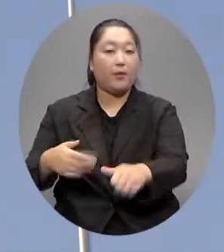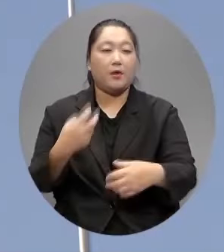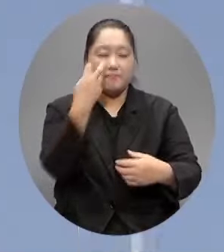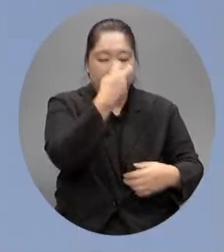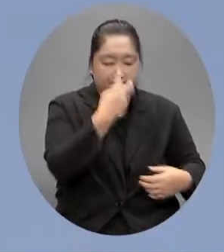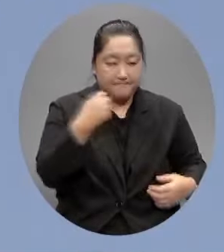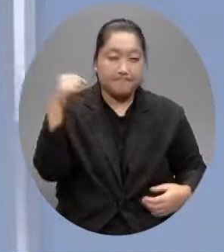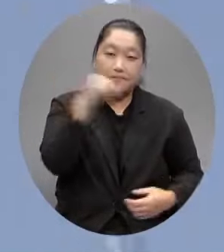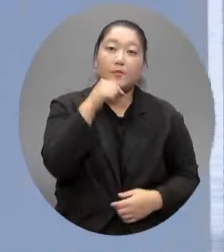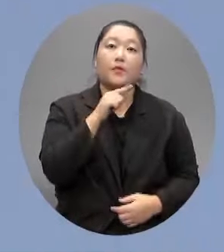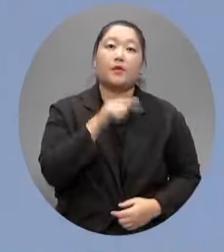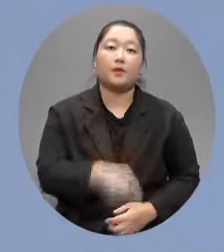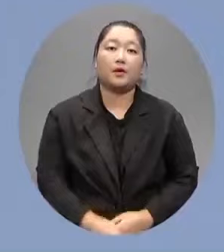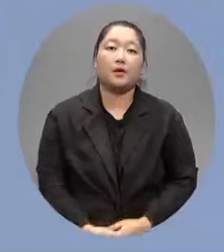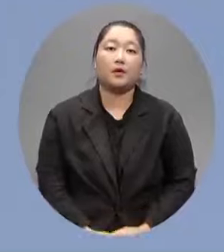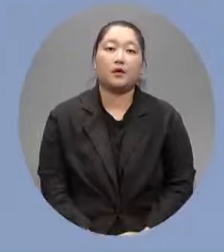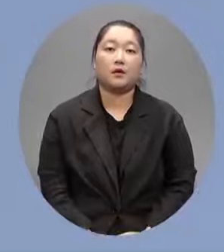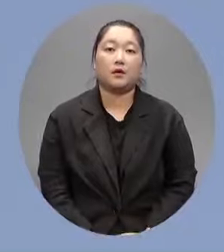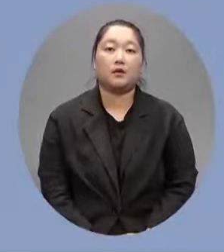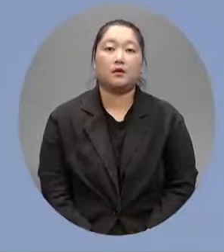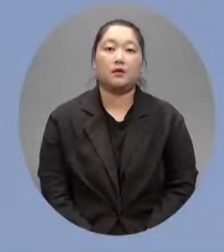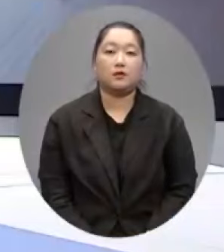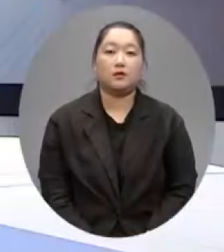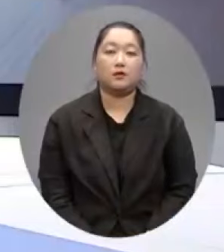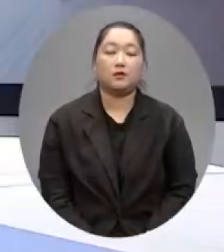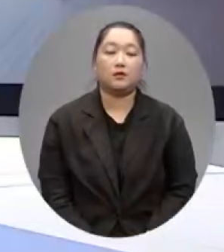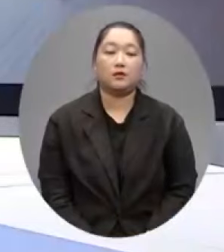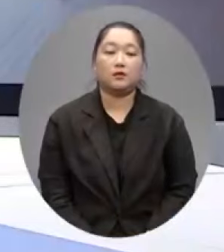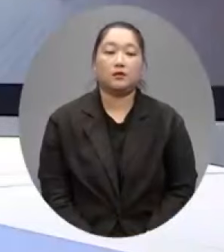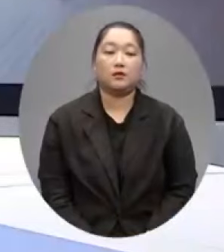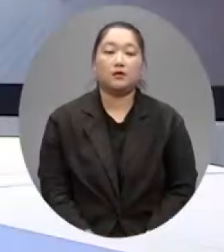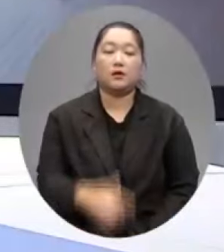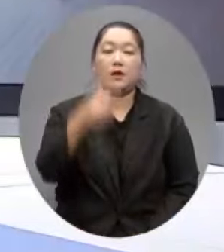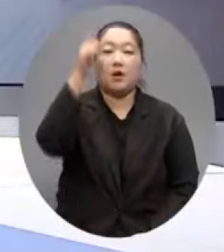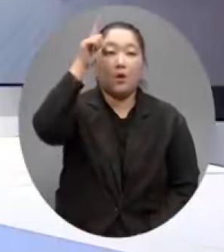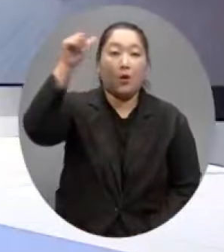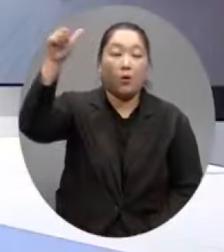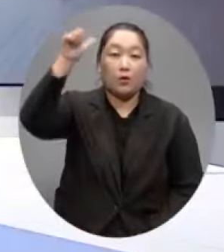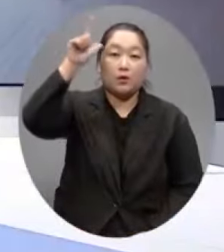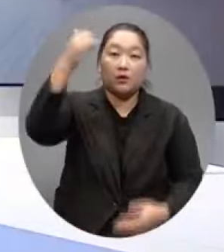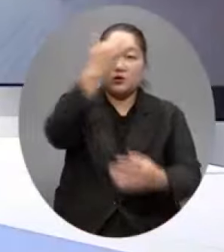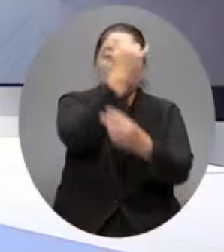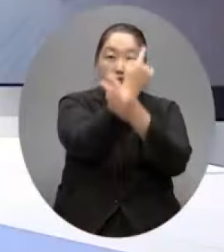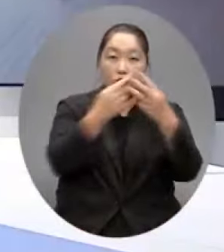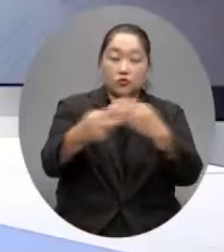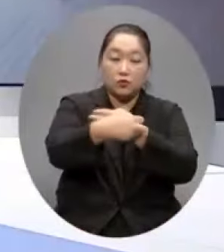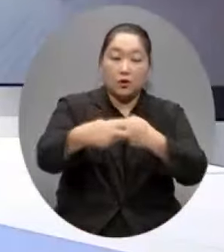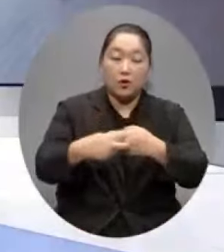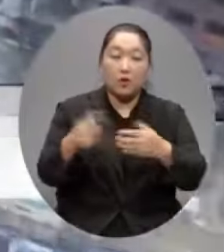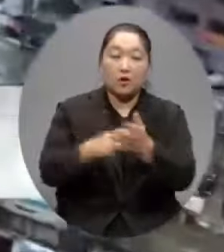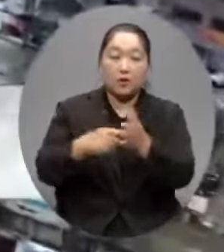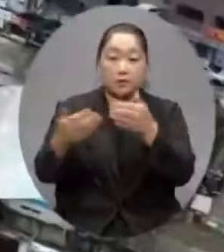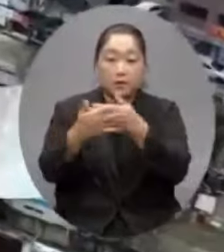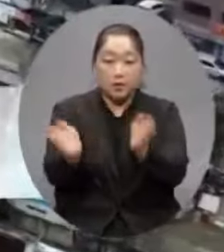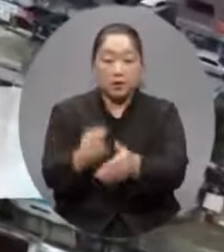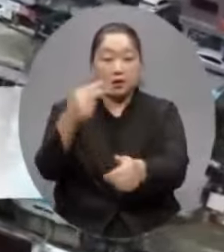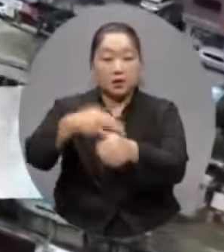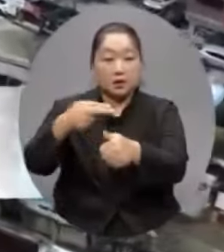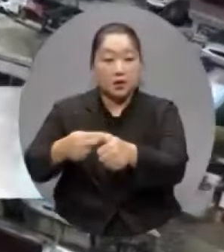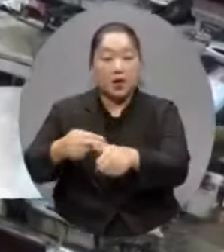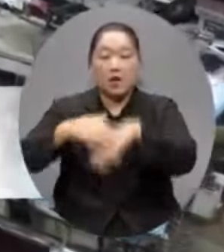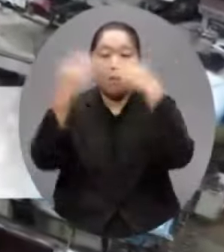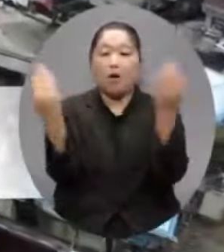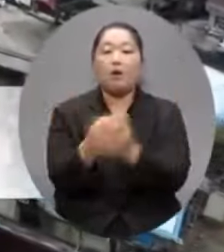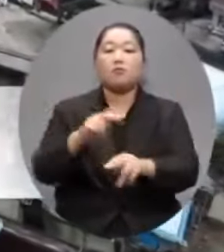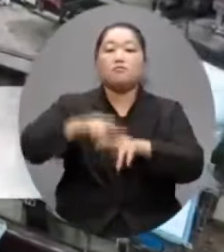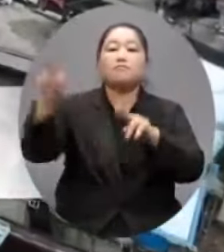밝혔습니다. MBC 뉴스 김은초입니다. 건국대 충주병원 응급실의 의사 전원이 최근 사직서를